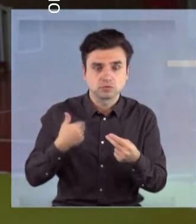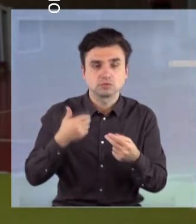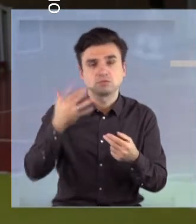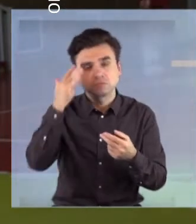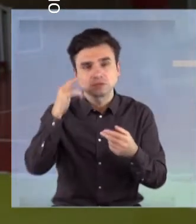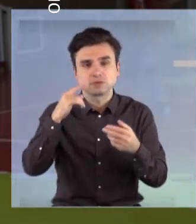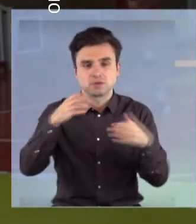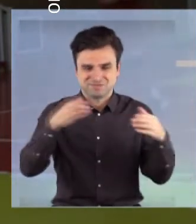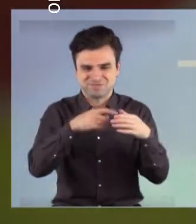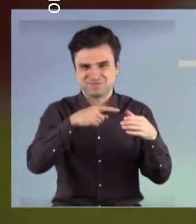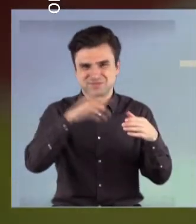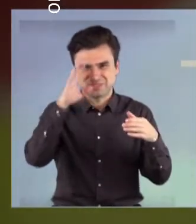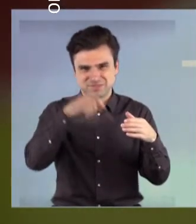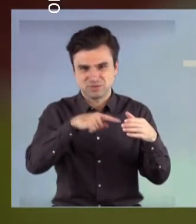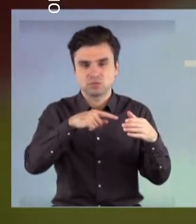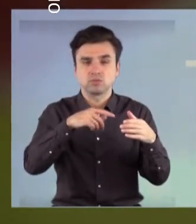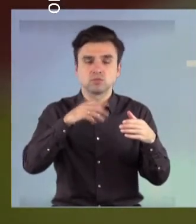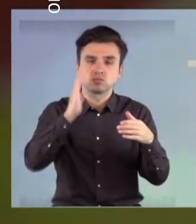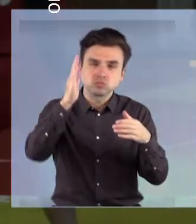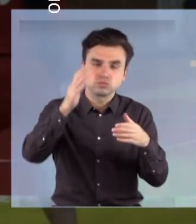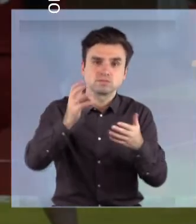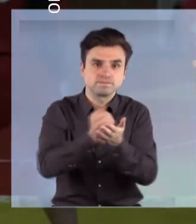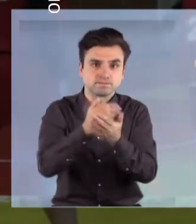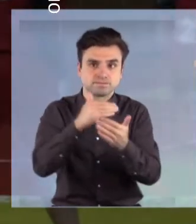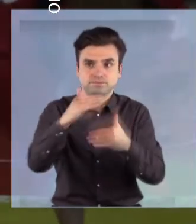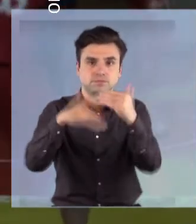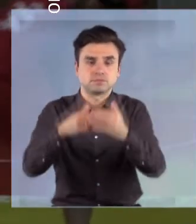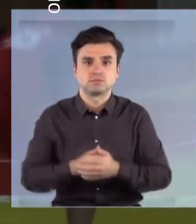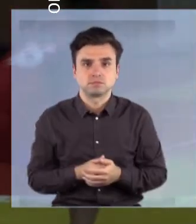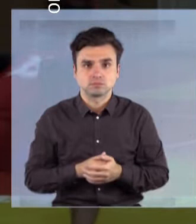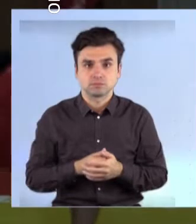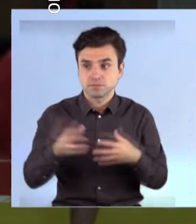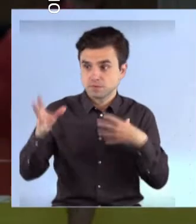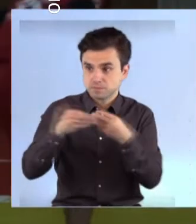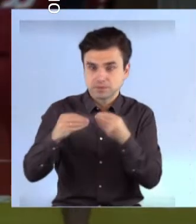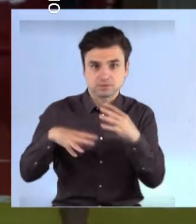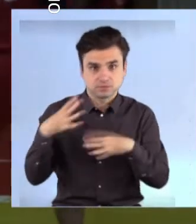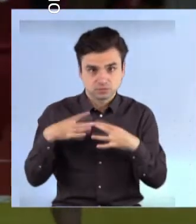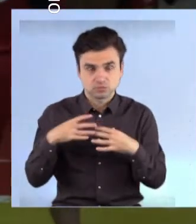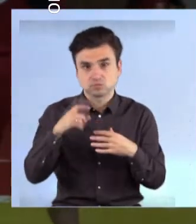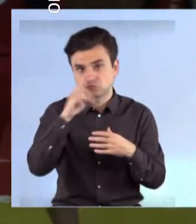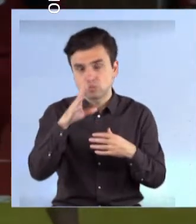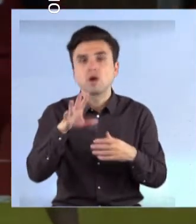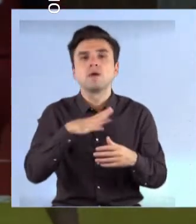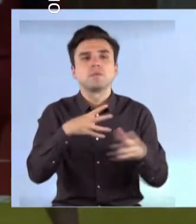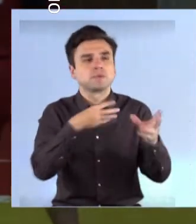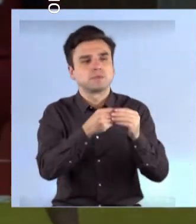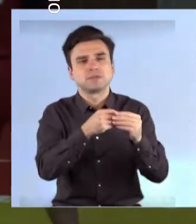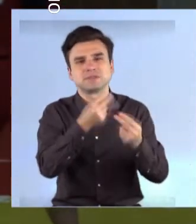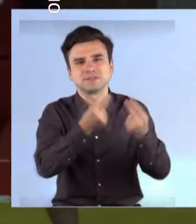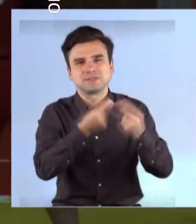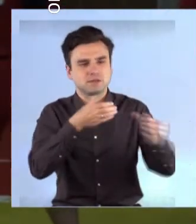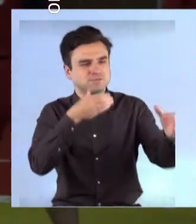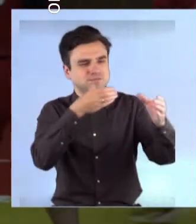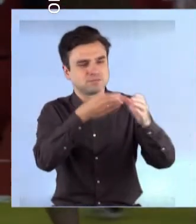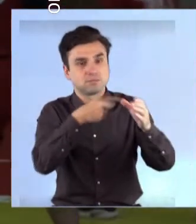або як-то недооцінили суперника. Будемо старатися пройти їх як можна проще. Ну а далі вже команди будуть